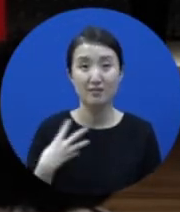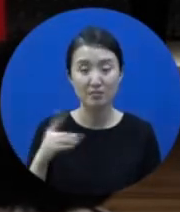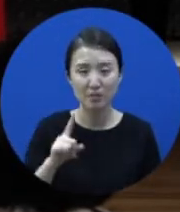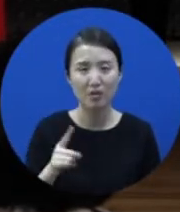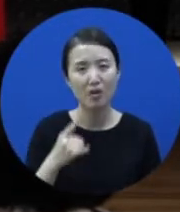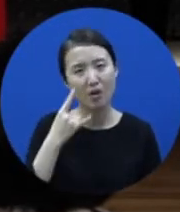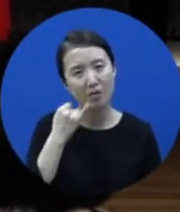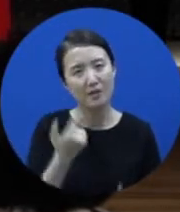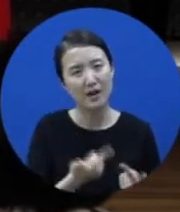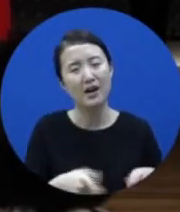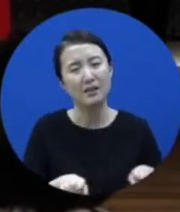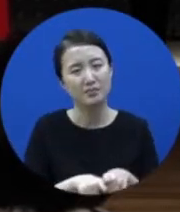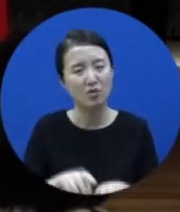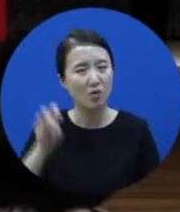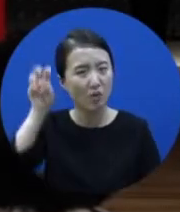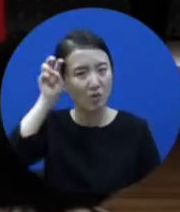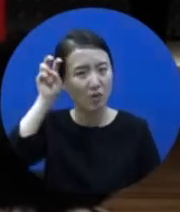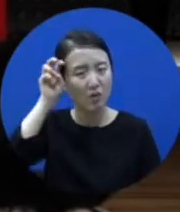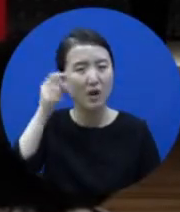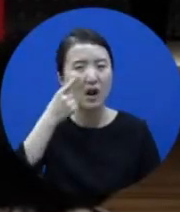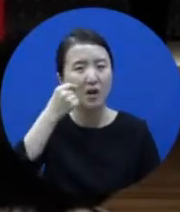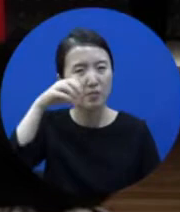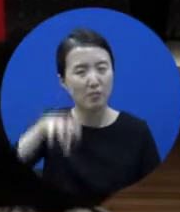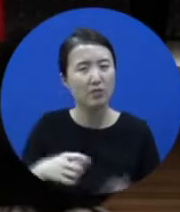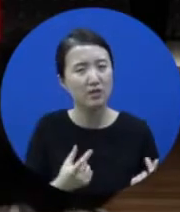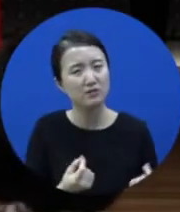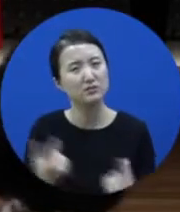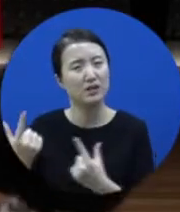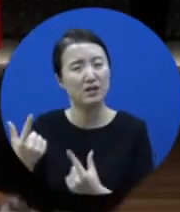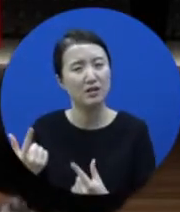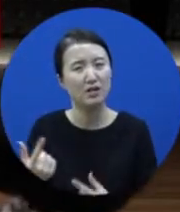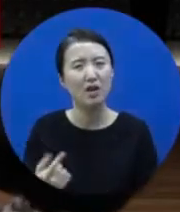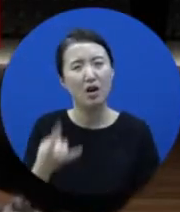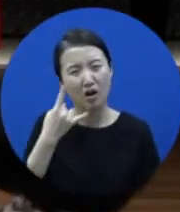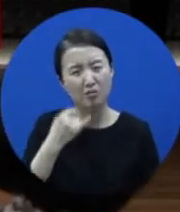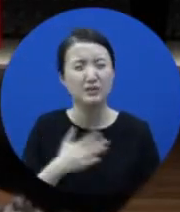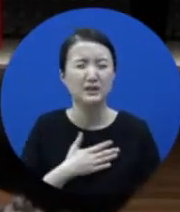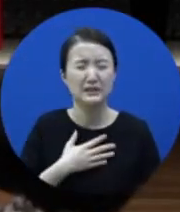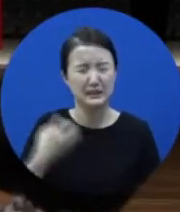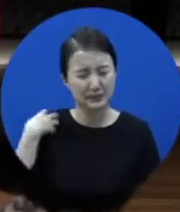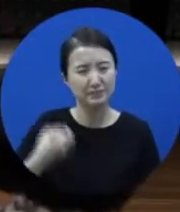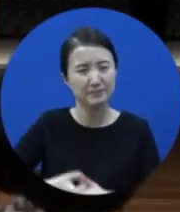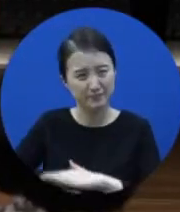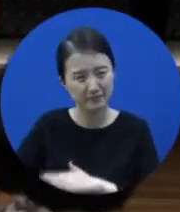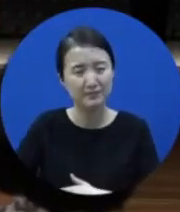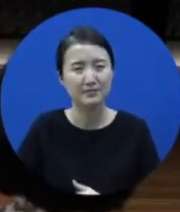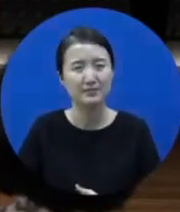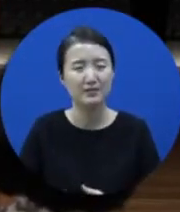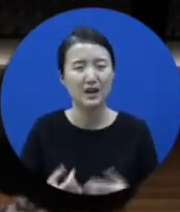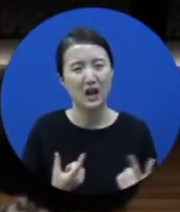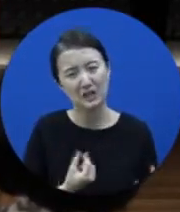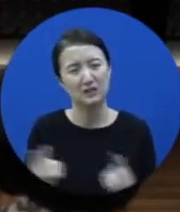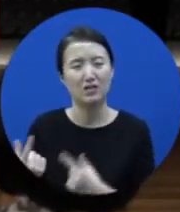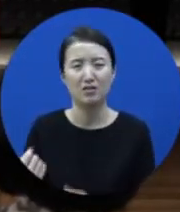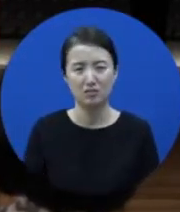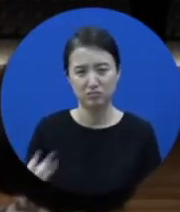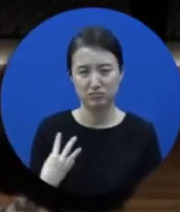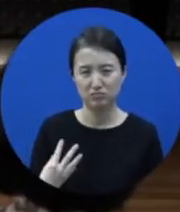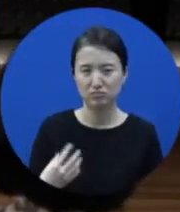오사카를 같이 가요. 제가 여행 비용 다 될 테니까 엄마 나랑 같이 가요. 아르바이트 했습니다. 이렇게 얘기를 하더라고요. 그래서